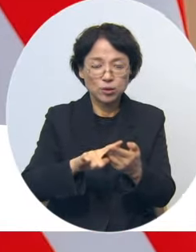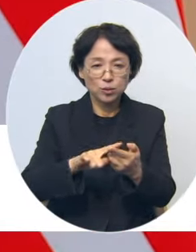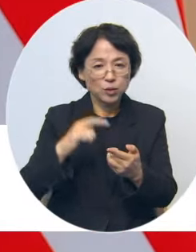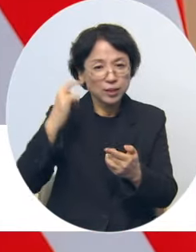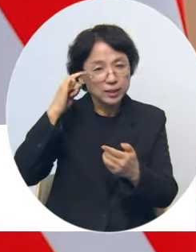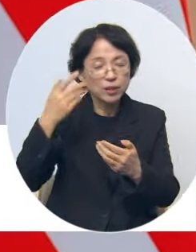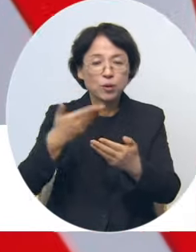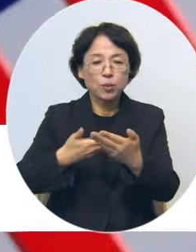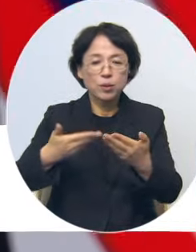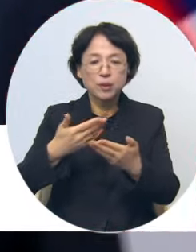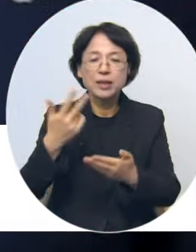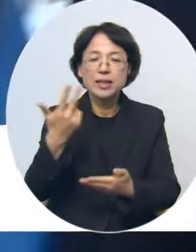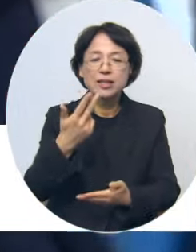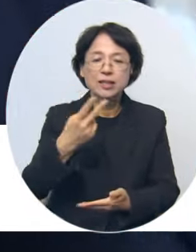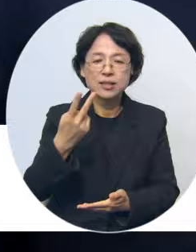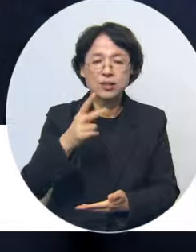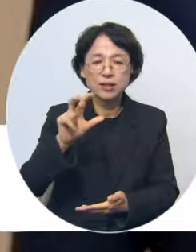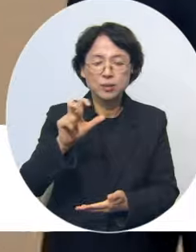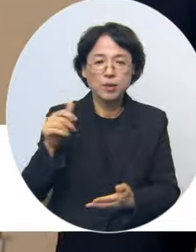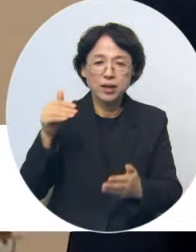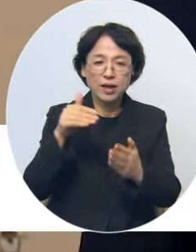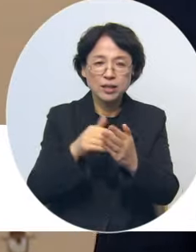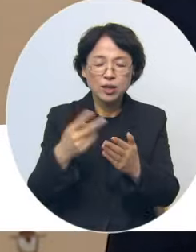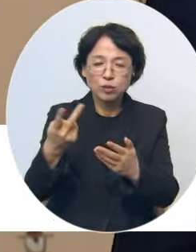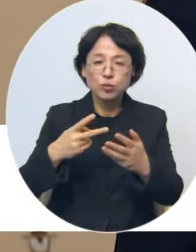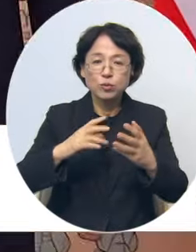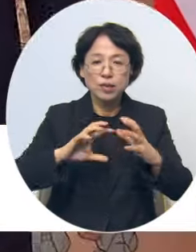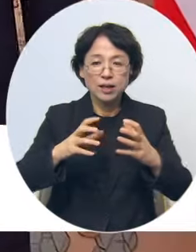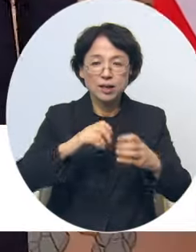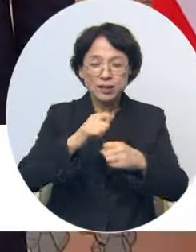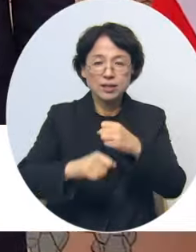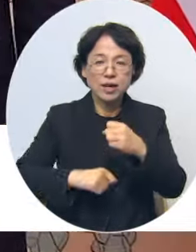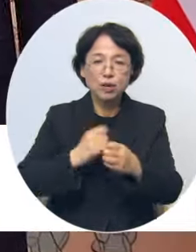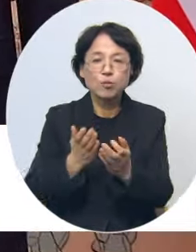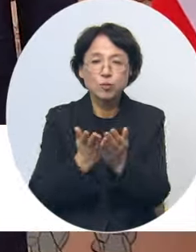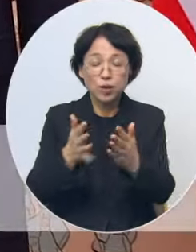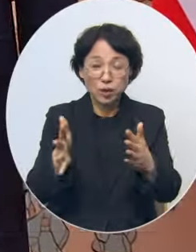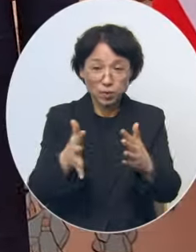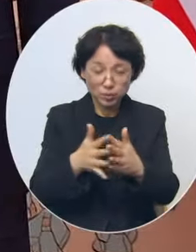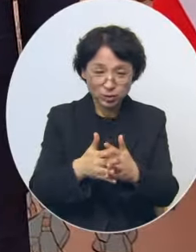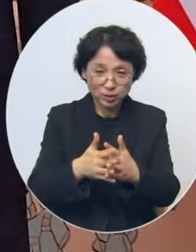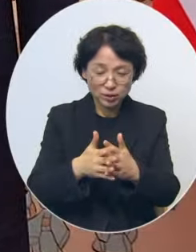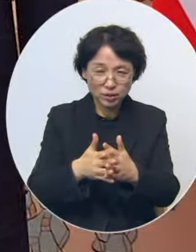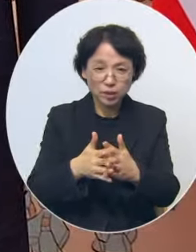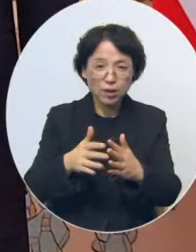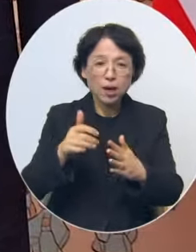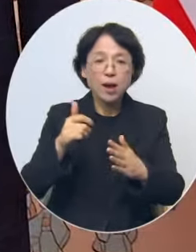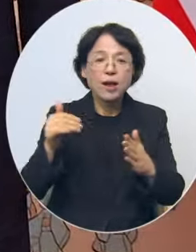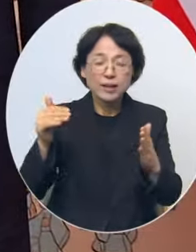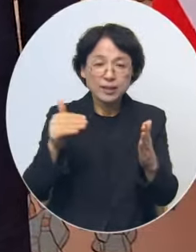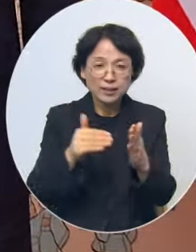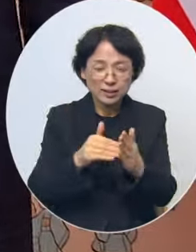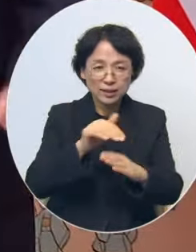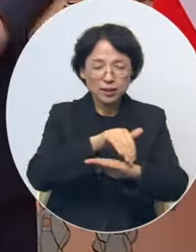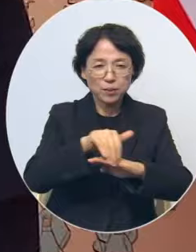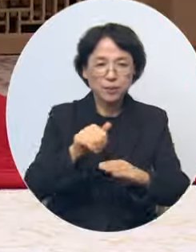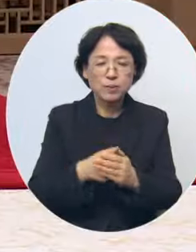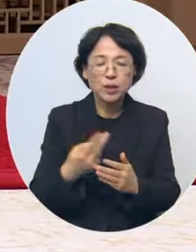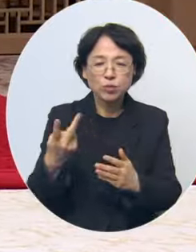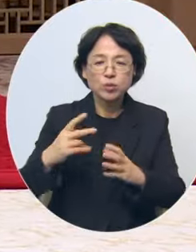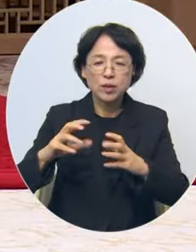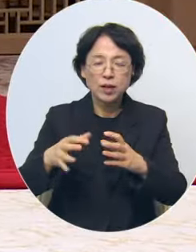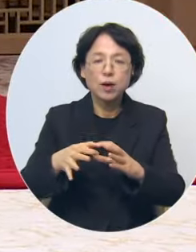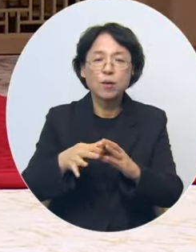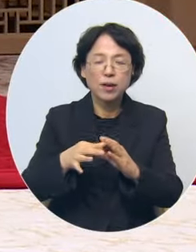교환하고 2025년까지 양국 FTA 타결을 마무리 짓겠다는 의지를 확인했습니다. 윤 대통령은 아울러 양자 관계를